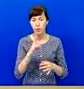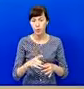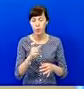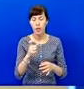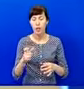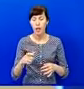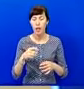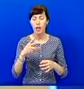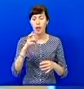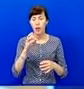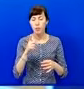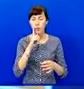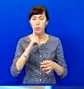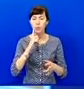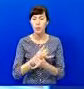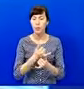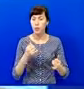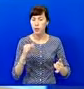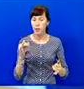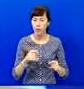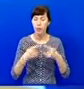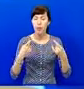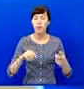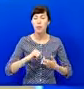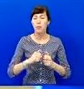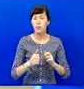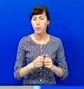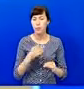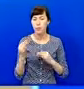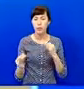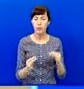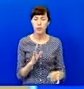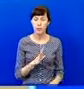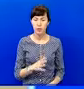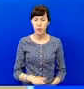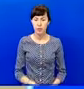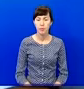отын бағасын қолжетімді ету. Сонымен қатар өзге де өзекті мәселелер селекторы жиында талқыланды.